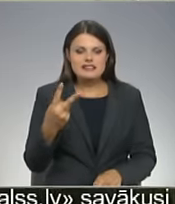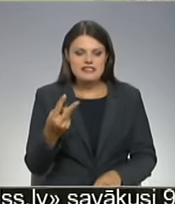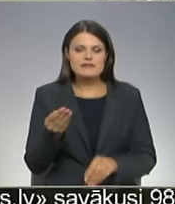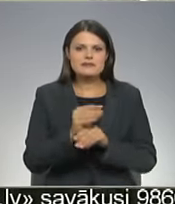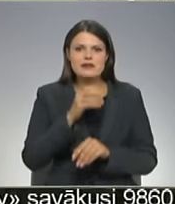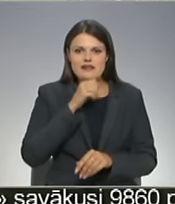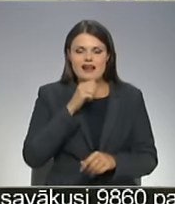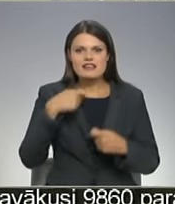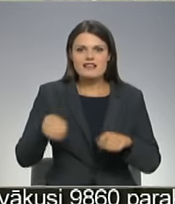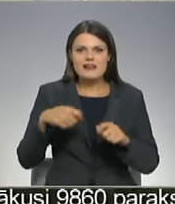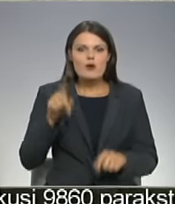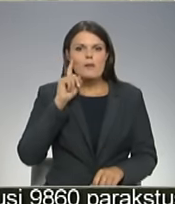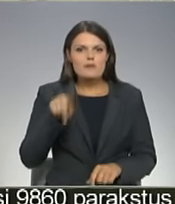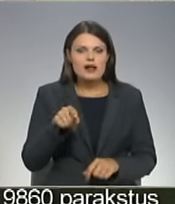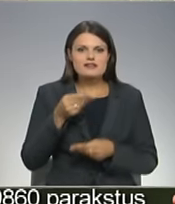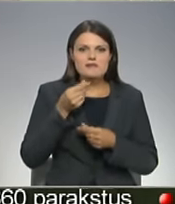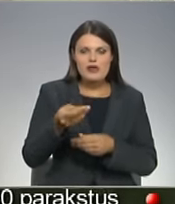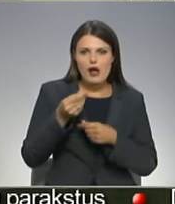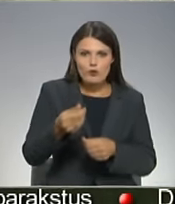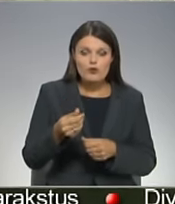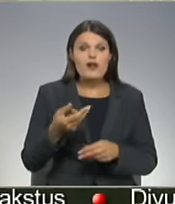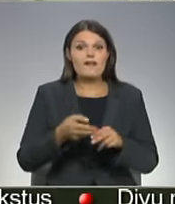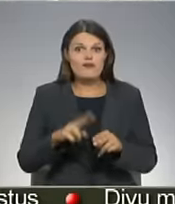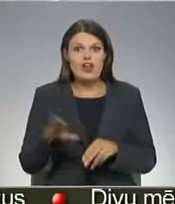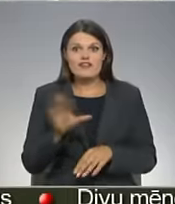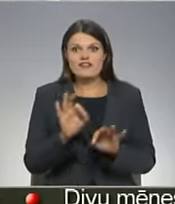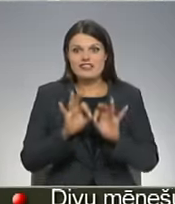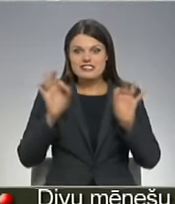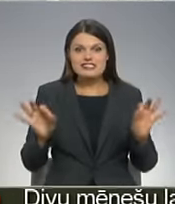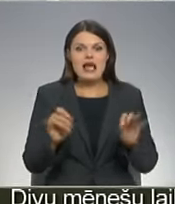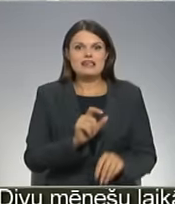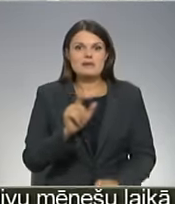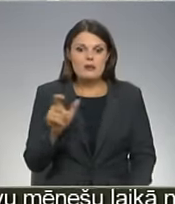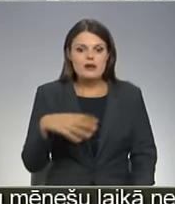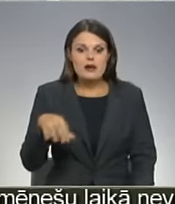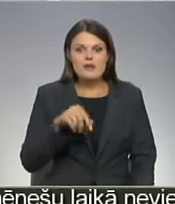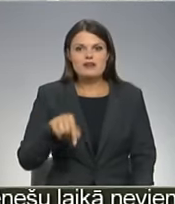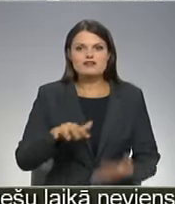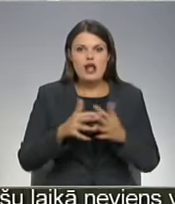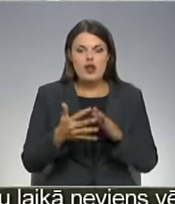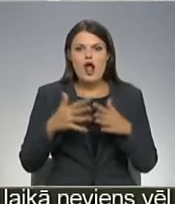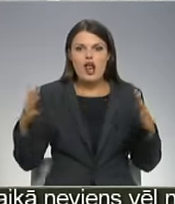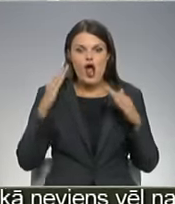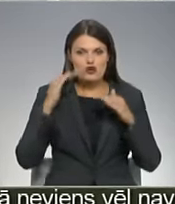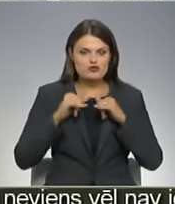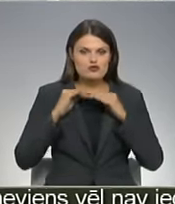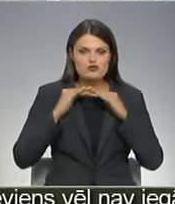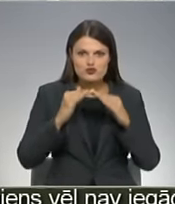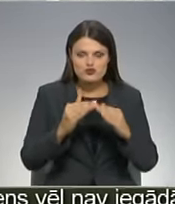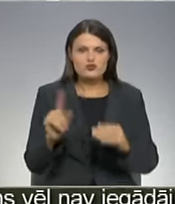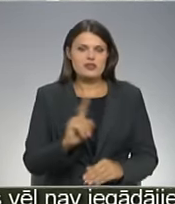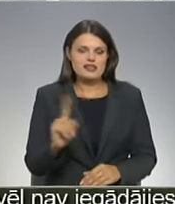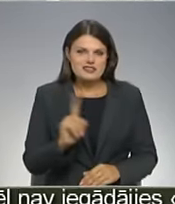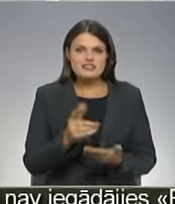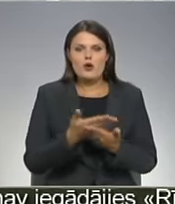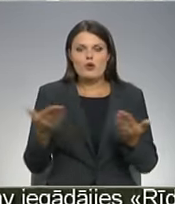jo kaziņu tirgotāja pratusi Santu pierunāt. Tad arī viss sākās un ik pa brīdim mēs tad tā kā laukos, mums tur liels šķūnis un